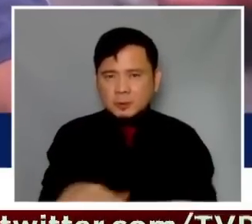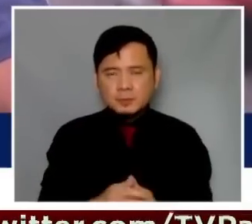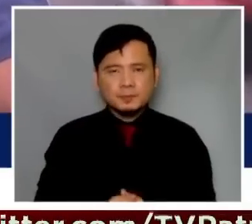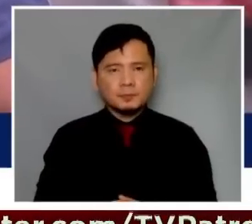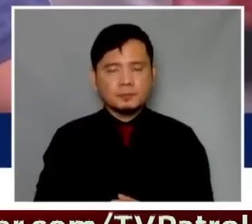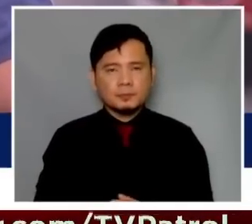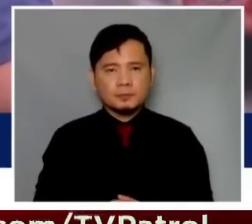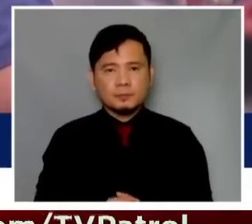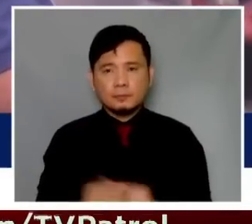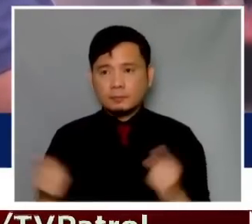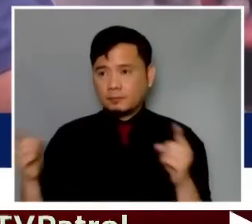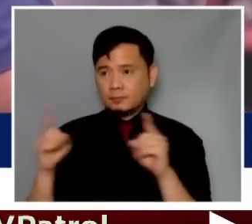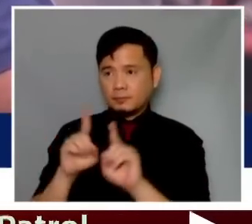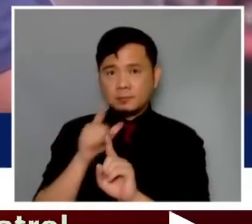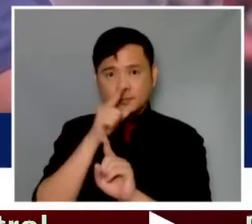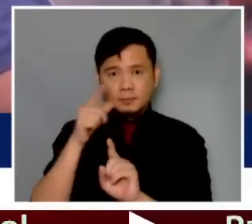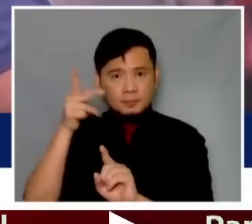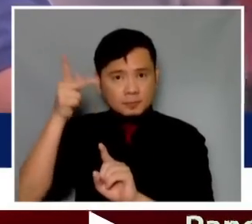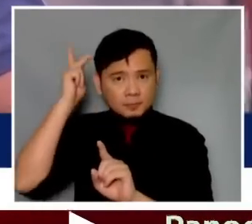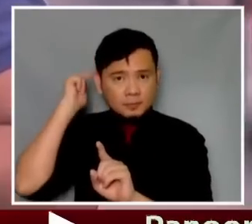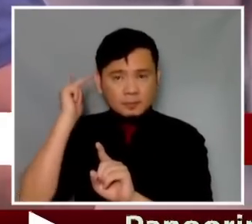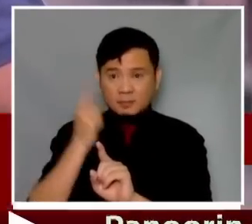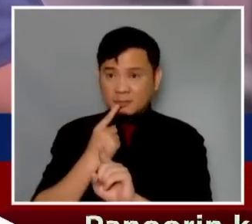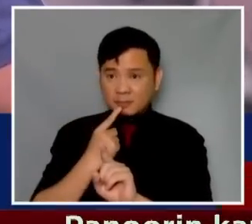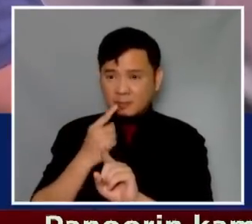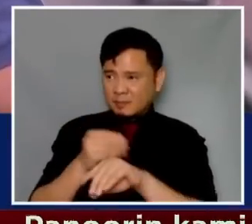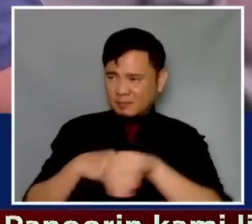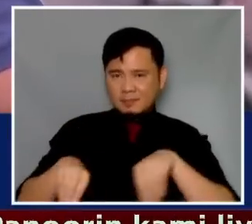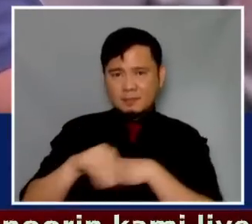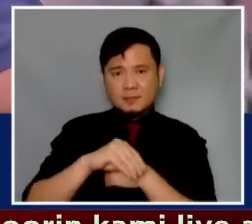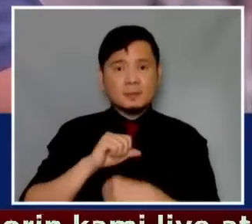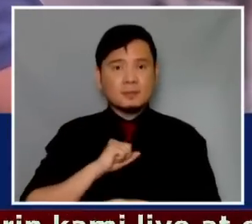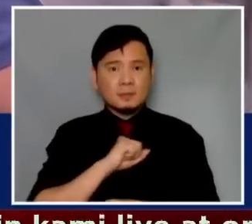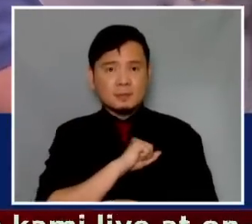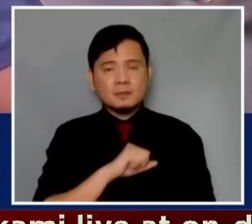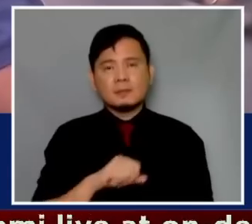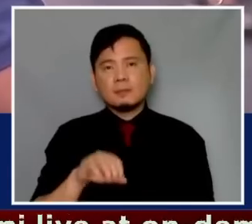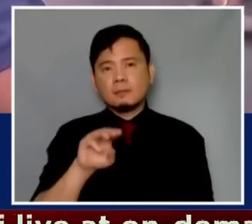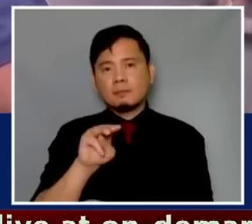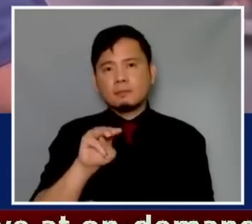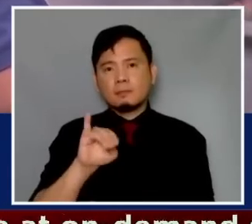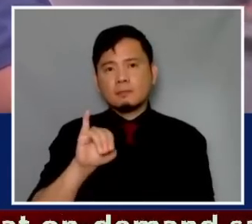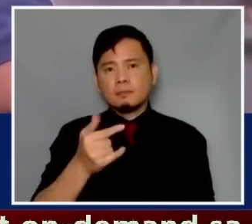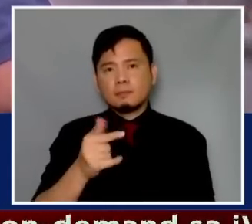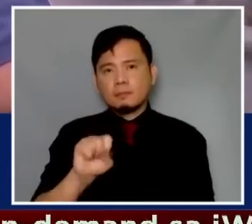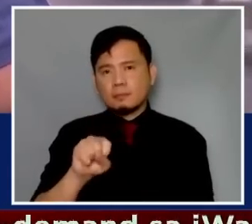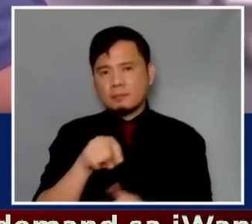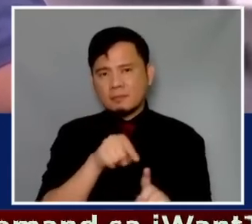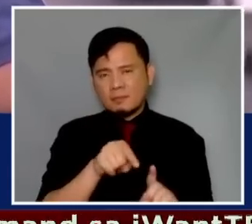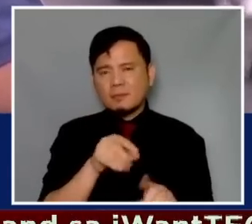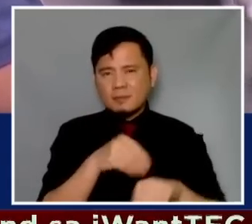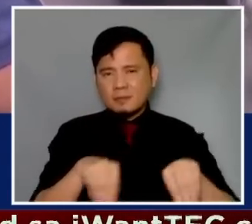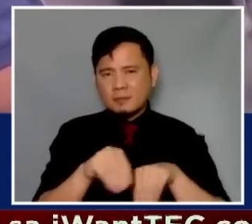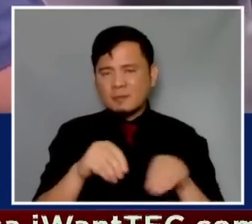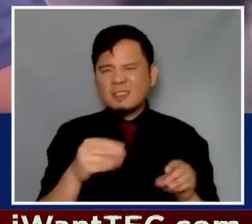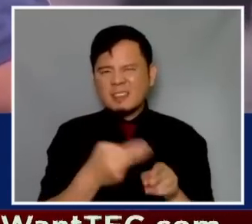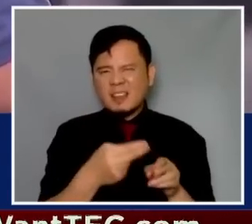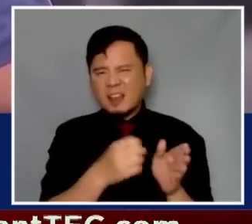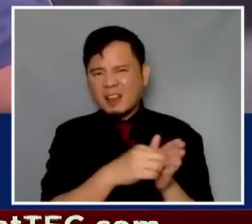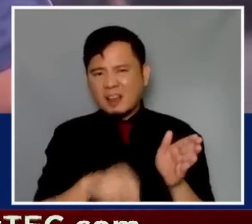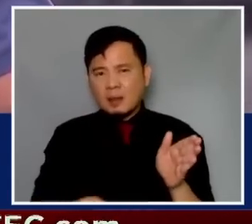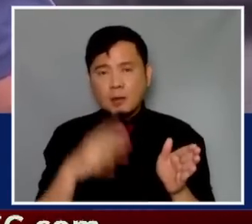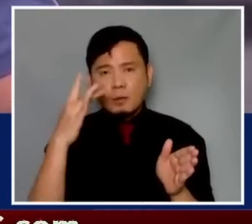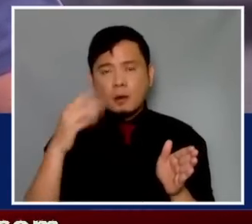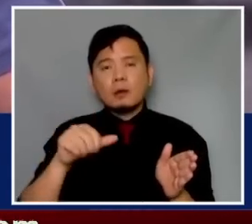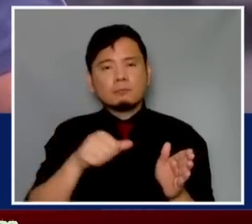Kiko, hindi pa tiyak kung papalitan si Senador Mig Zubiri matapos itong ilaglag sa listahan ng guest candidates dahil nag-endorso ng